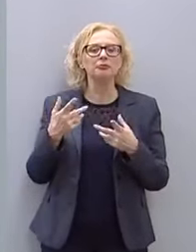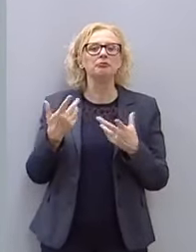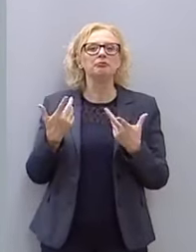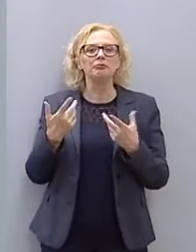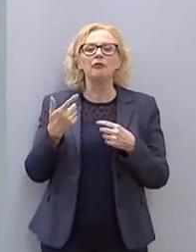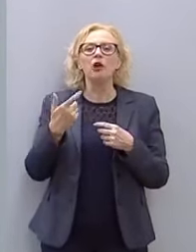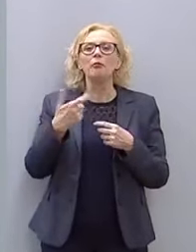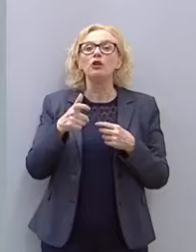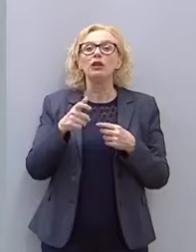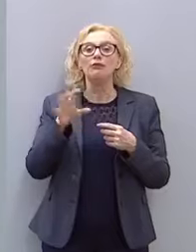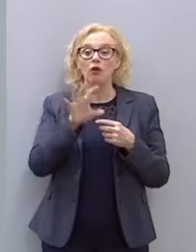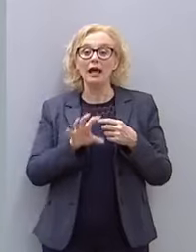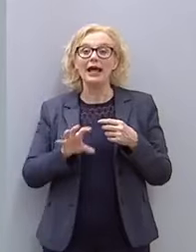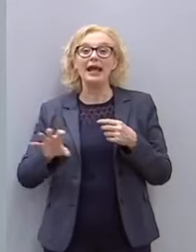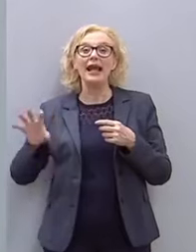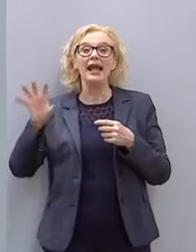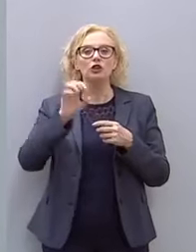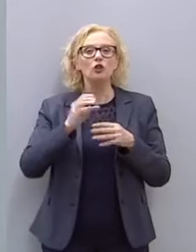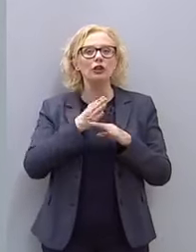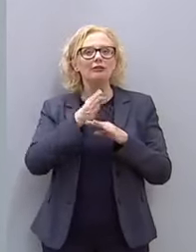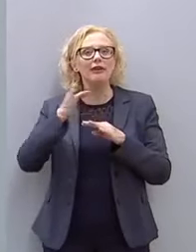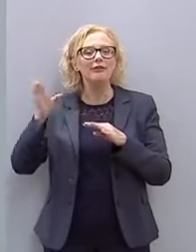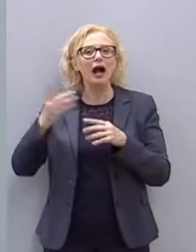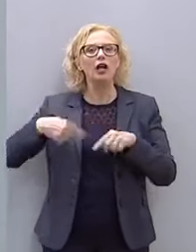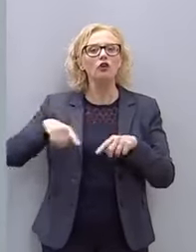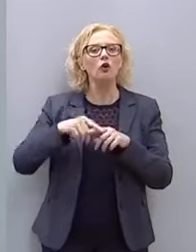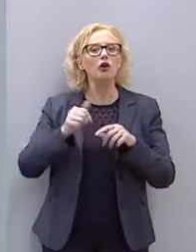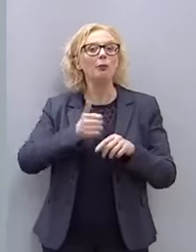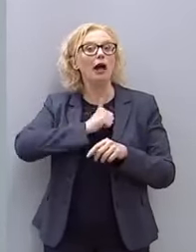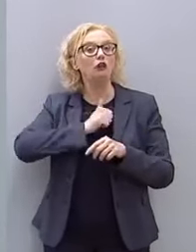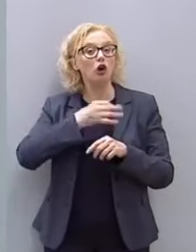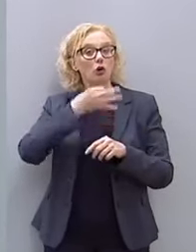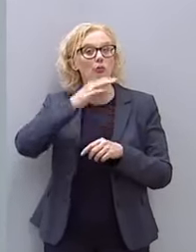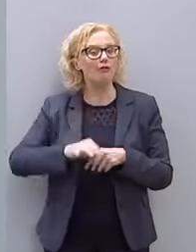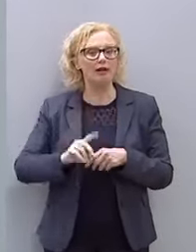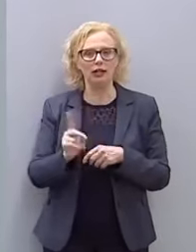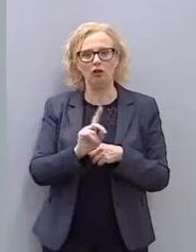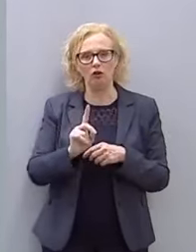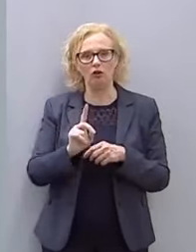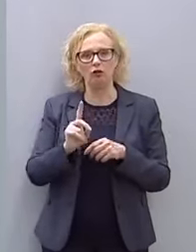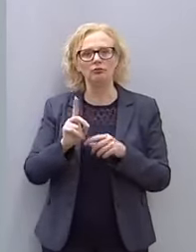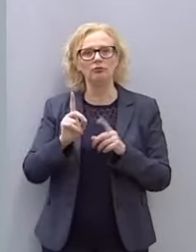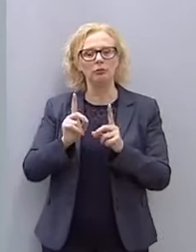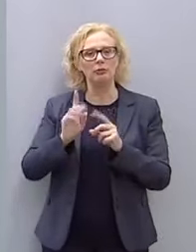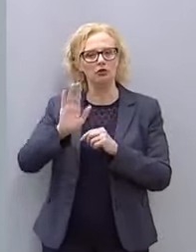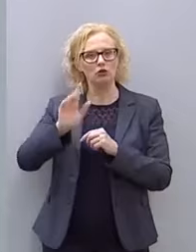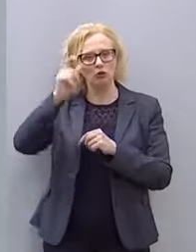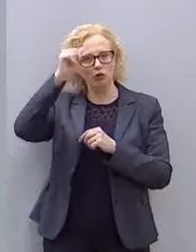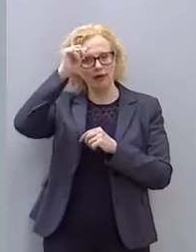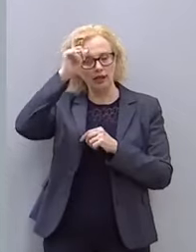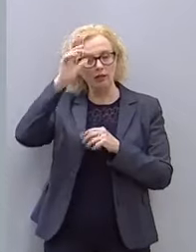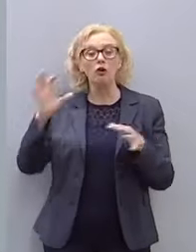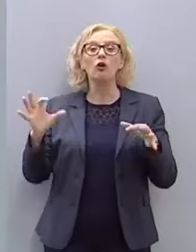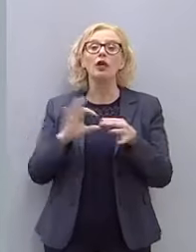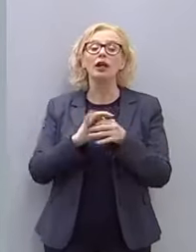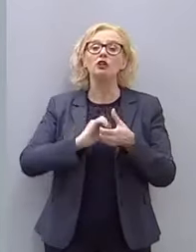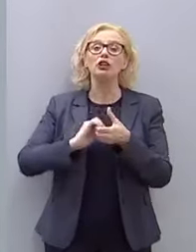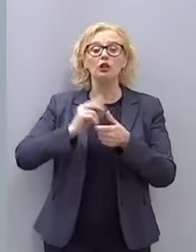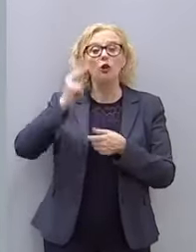scelta nostra autonoma che possiamo credere deve esserci un forte input nazionale sul tema del 5 degli alpini